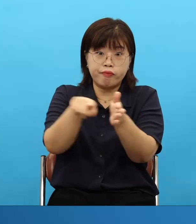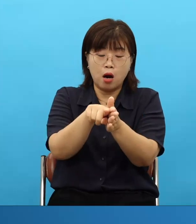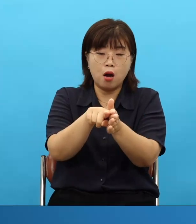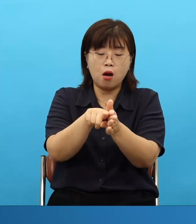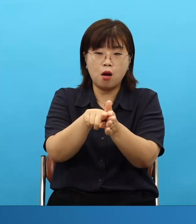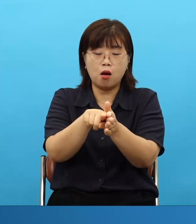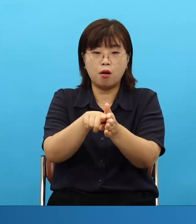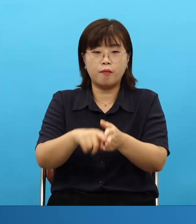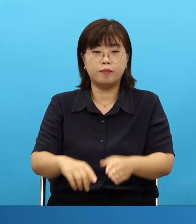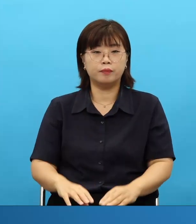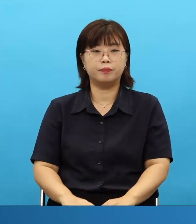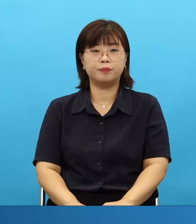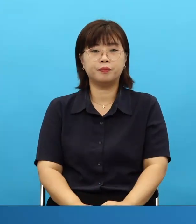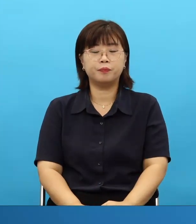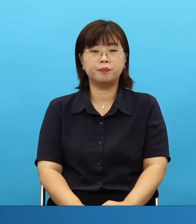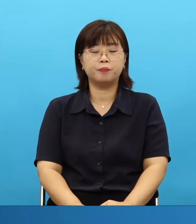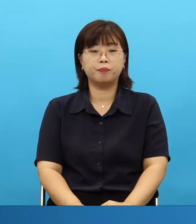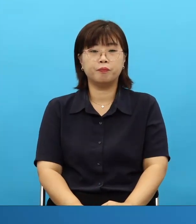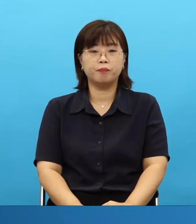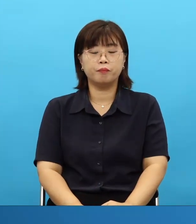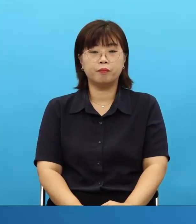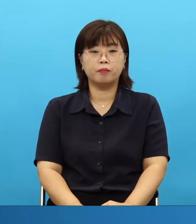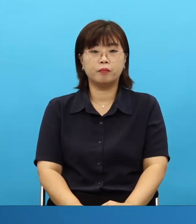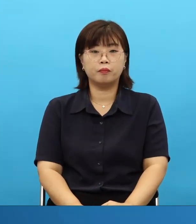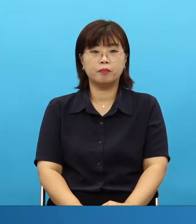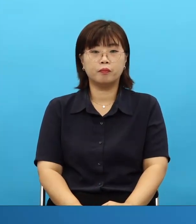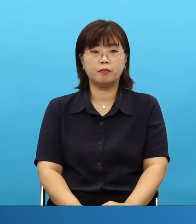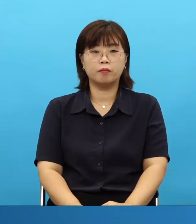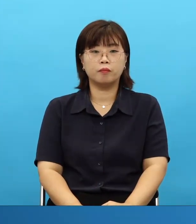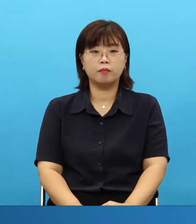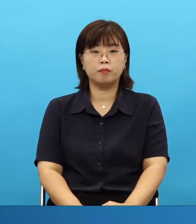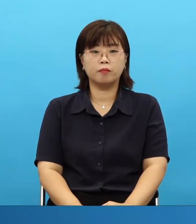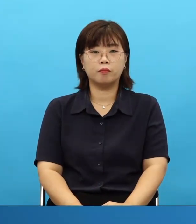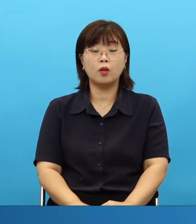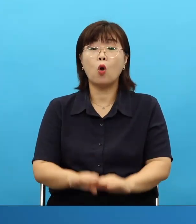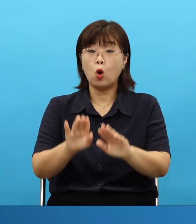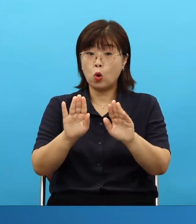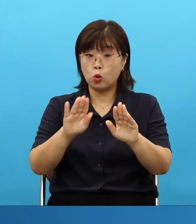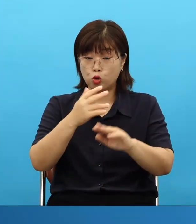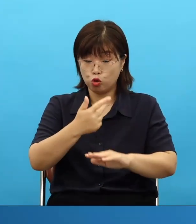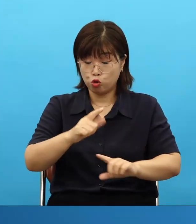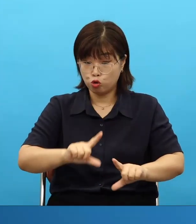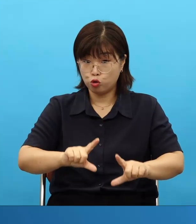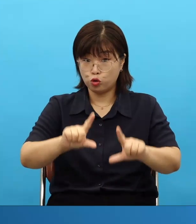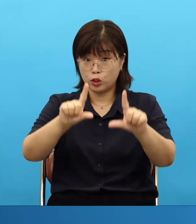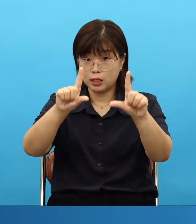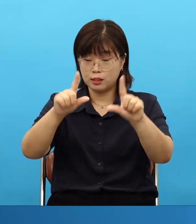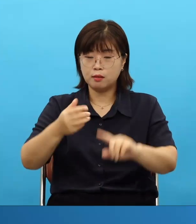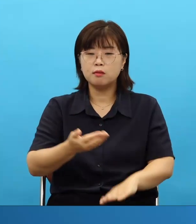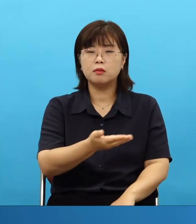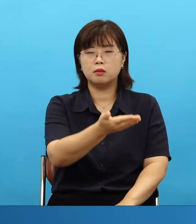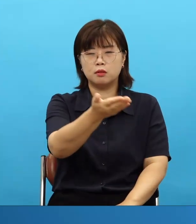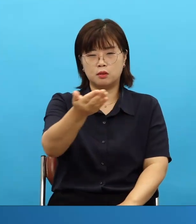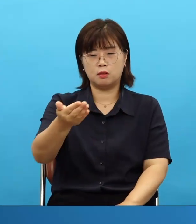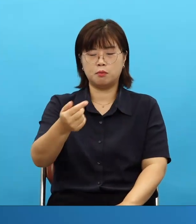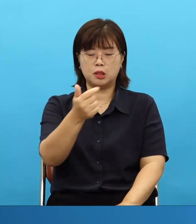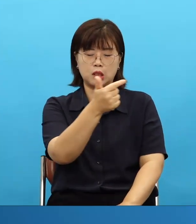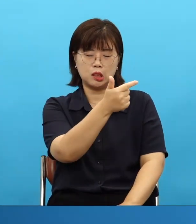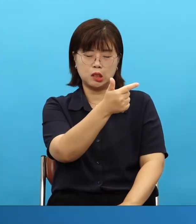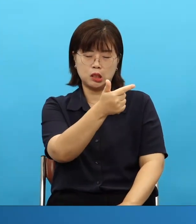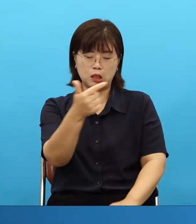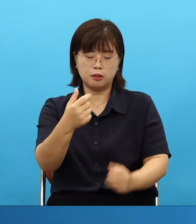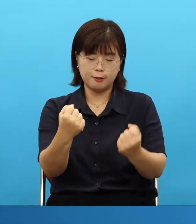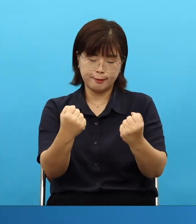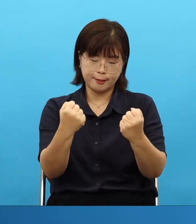change so drastically? But that's exactly what happened. 오늘 주일에 여러분이 큰 새